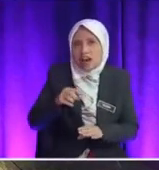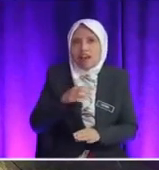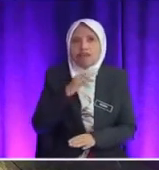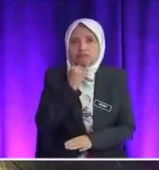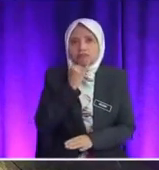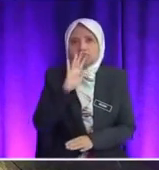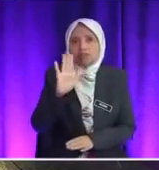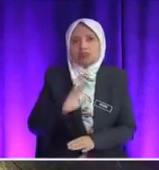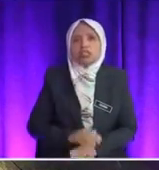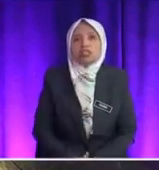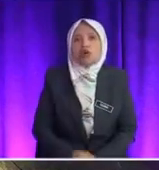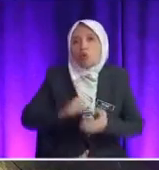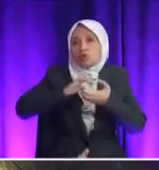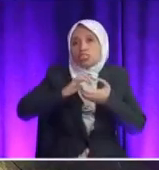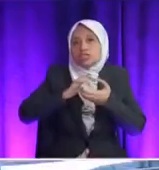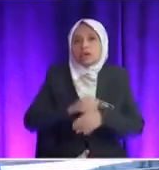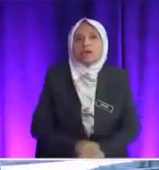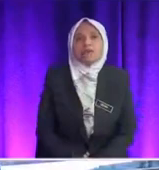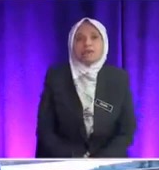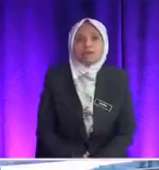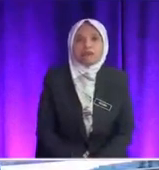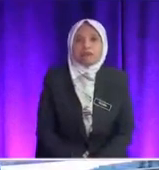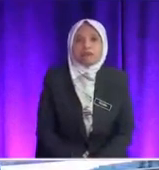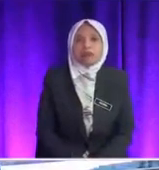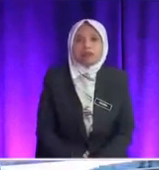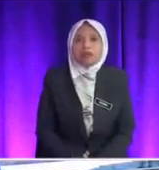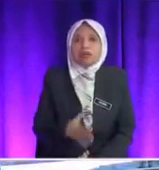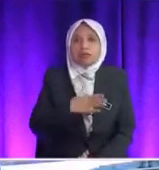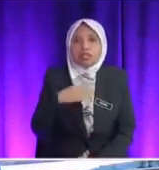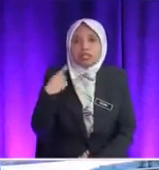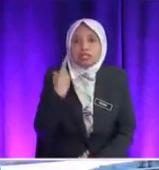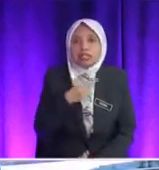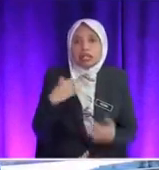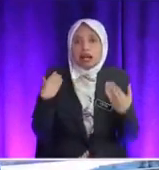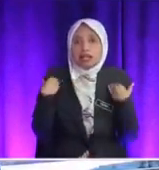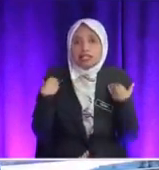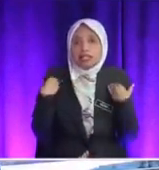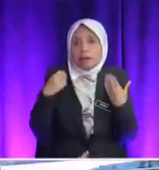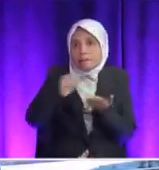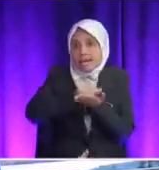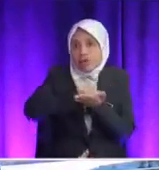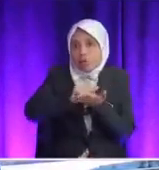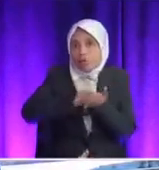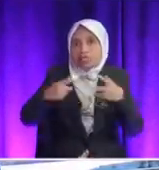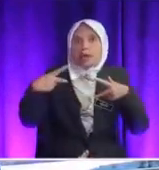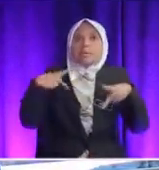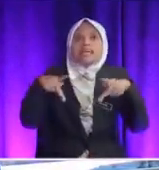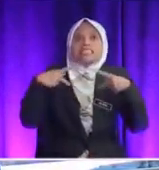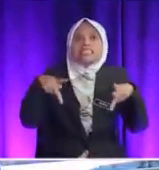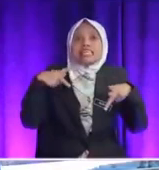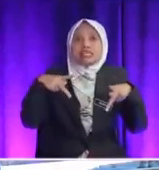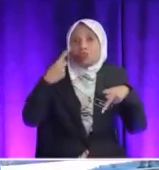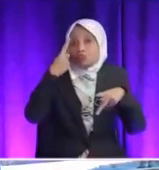nah Ini tuh coba Shahih Oke dan kita the Bruce plastik Eh ini untuk tayo